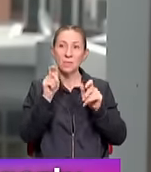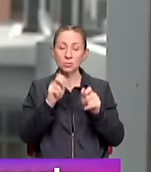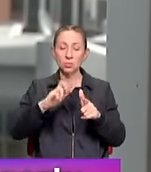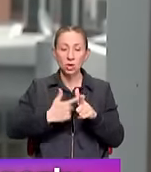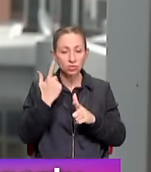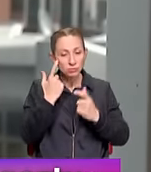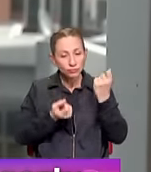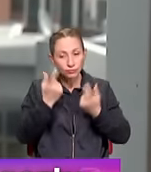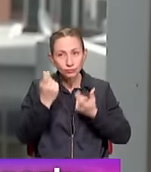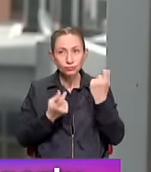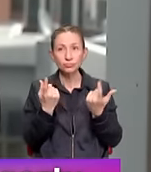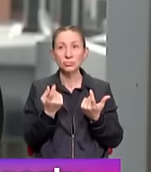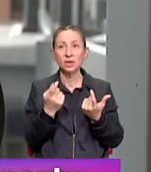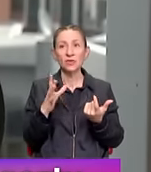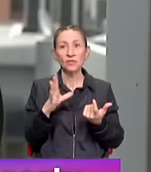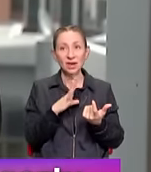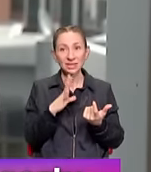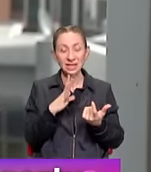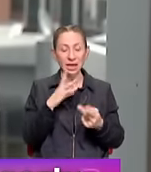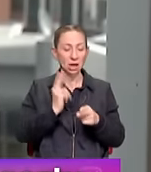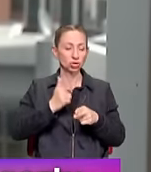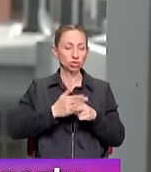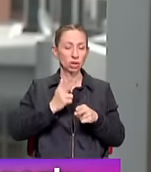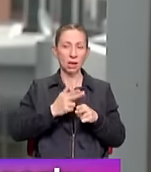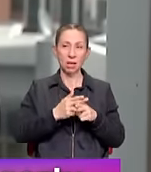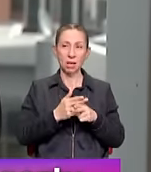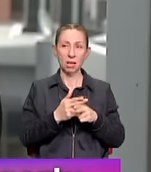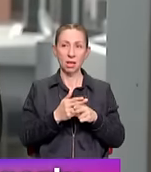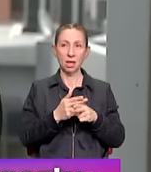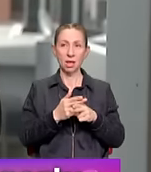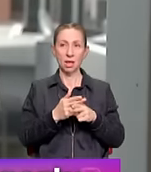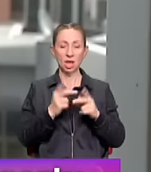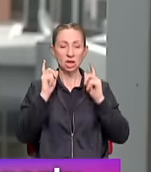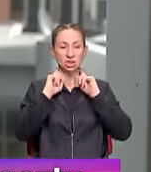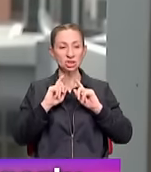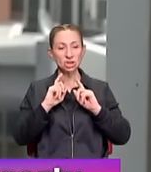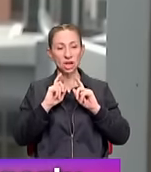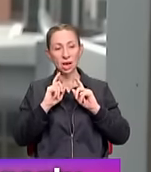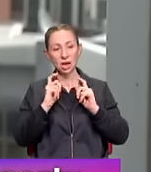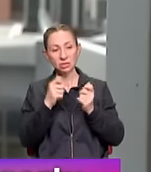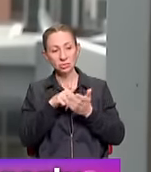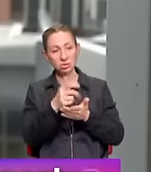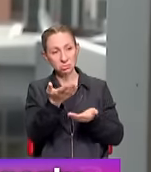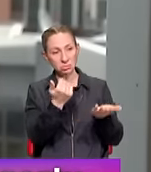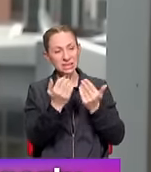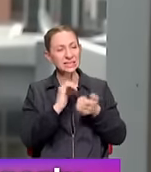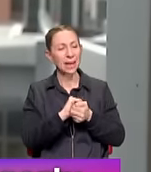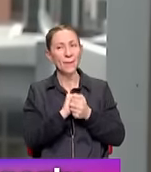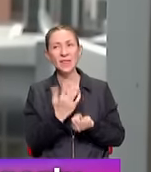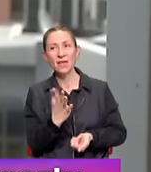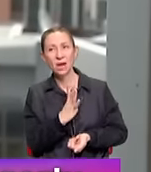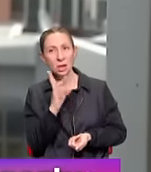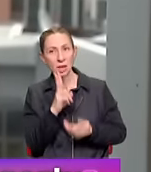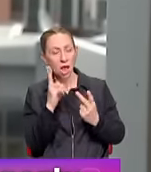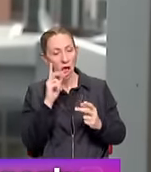proje üretecek. Varsa ivede olarak onu hani icraya verebilecek durum. Onları çağıracak, samimiyetini ortaya